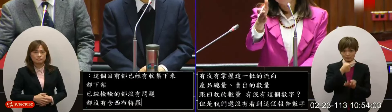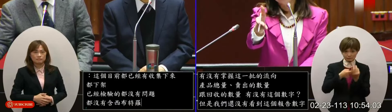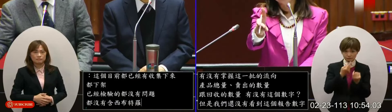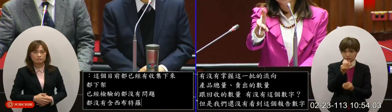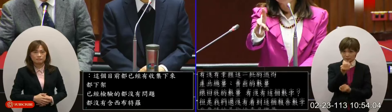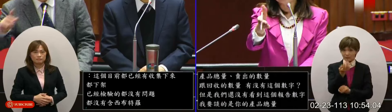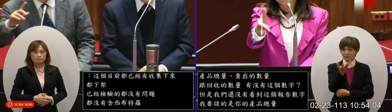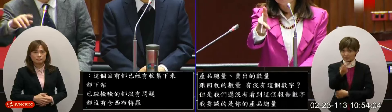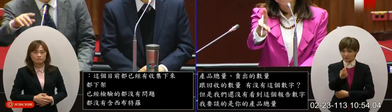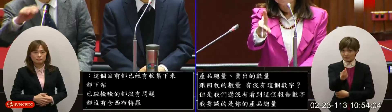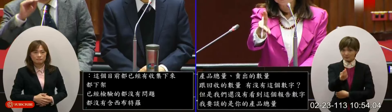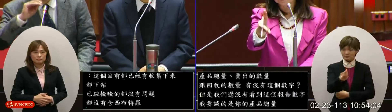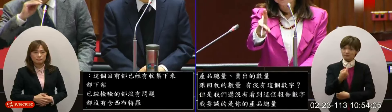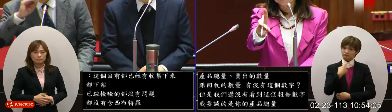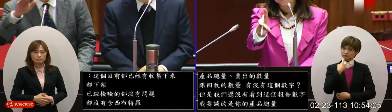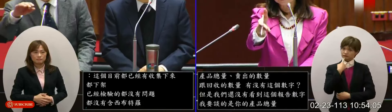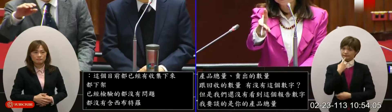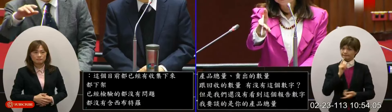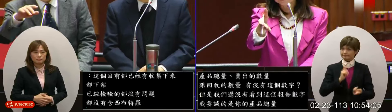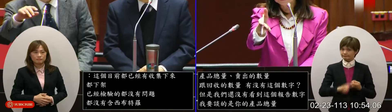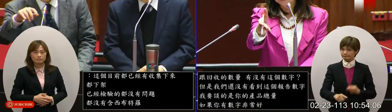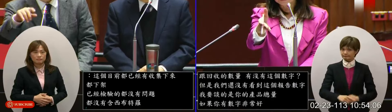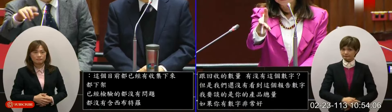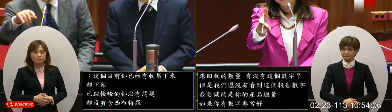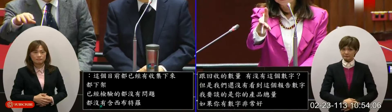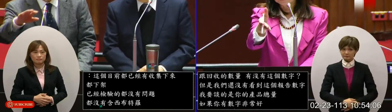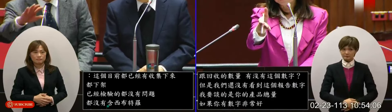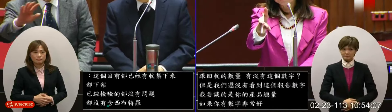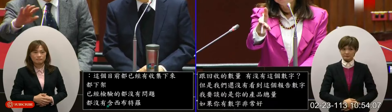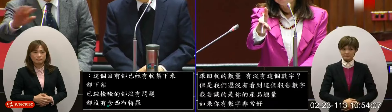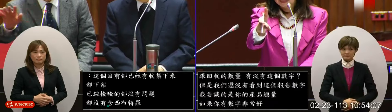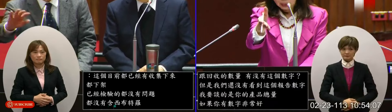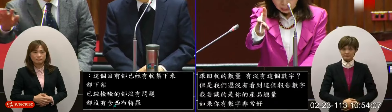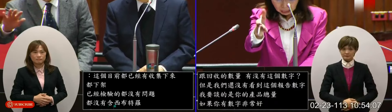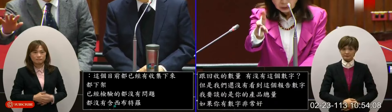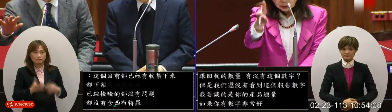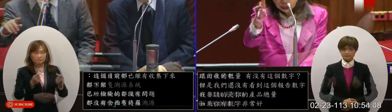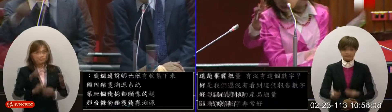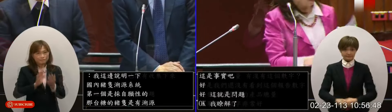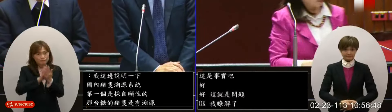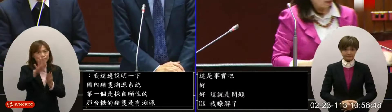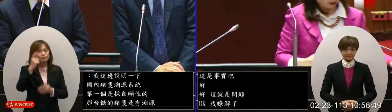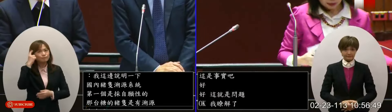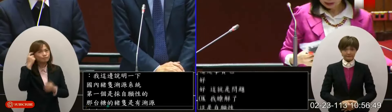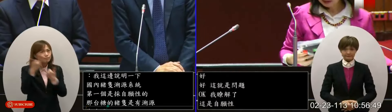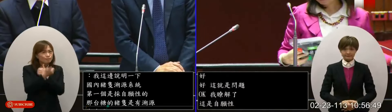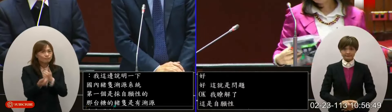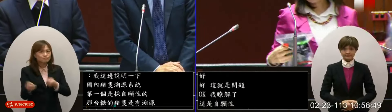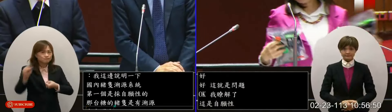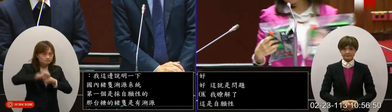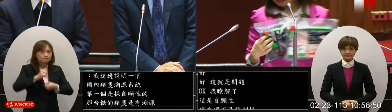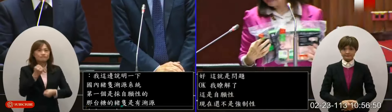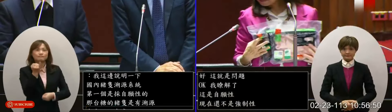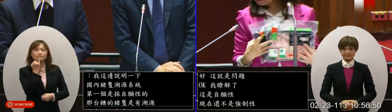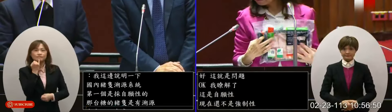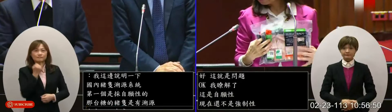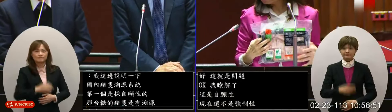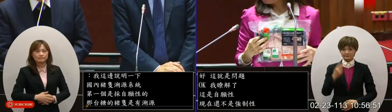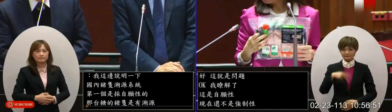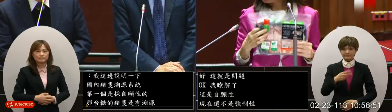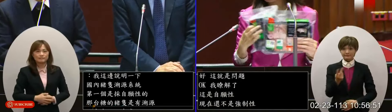那就是有点 同一批要九十几件，大概都没有 好 去了，未来可以考虑。 这两